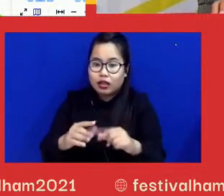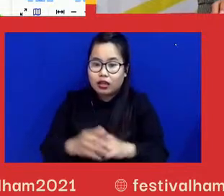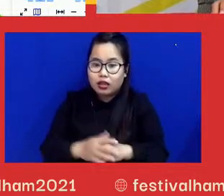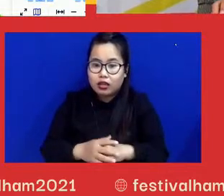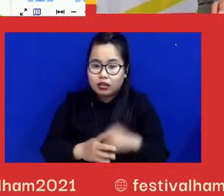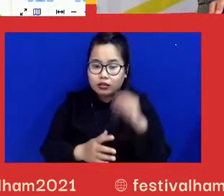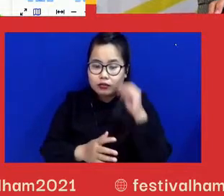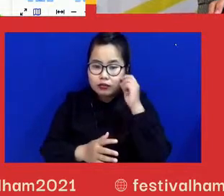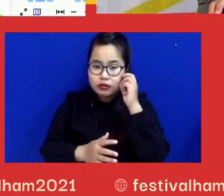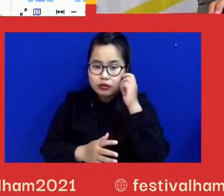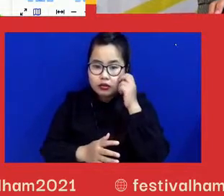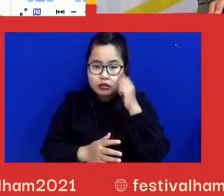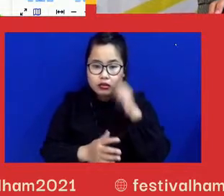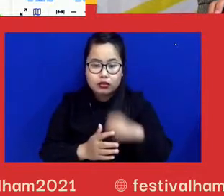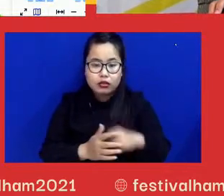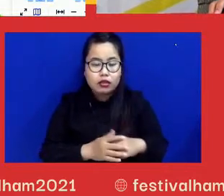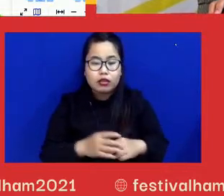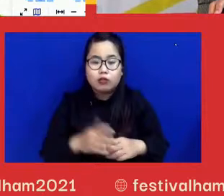Pengalaman menggunakan alat ini.